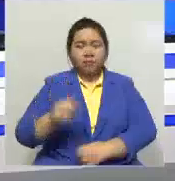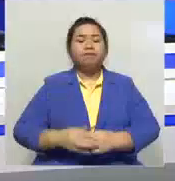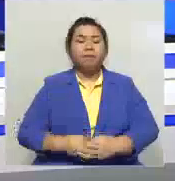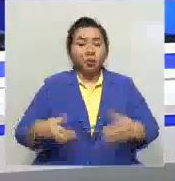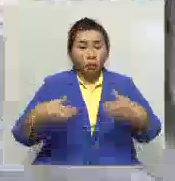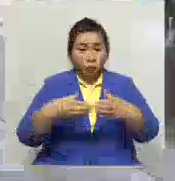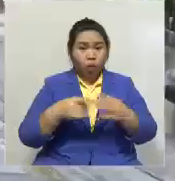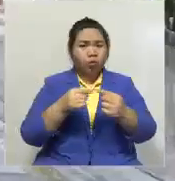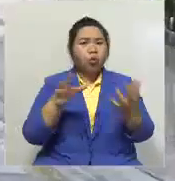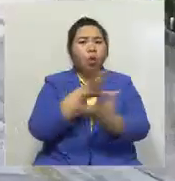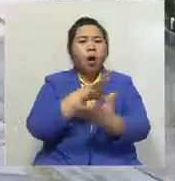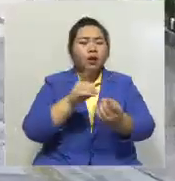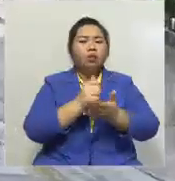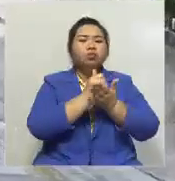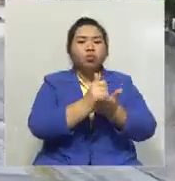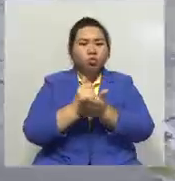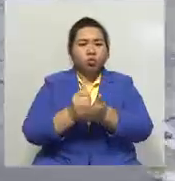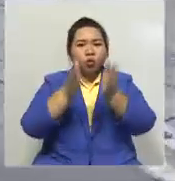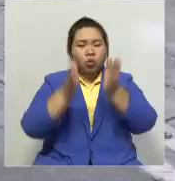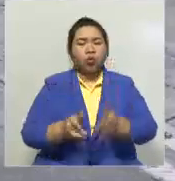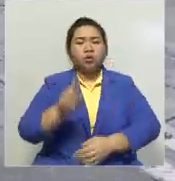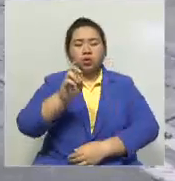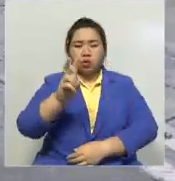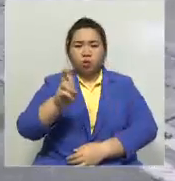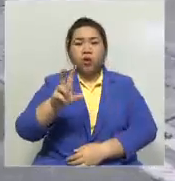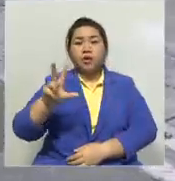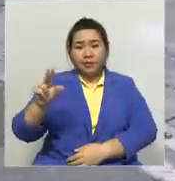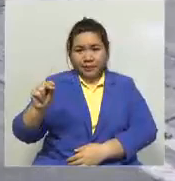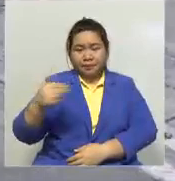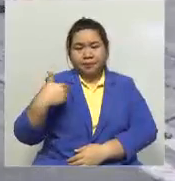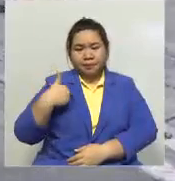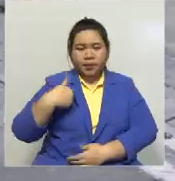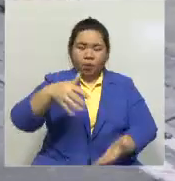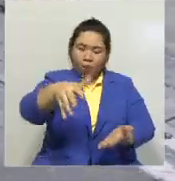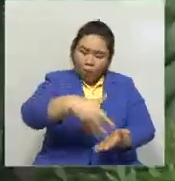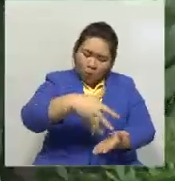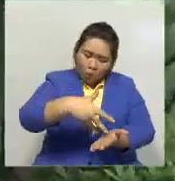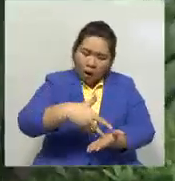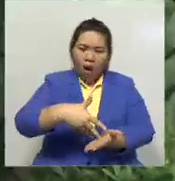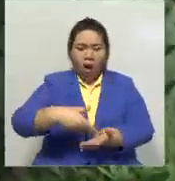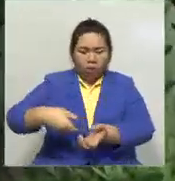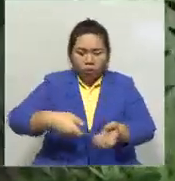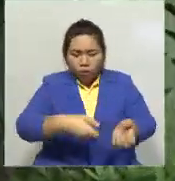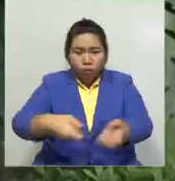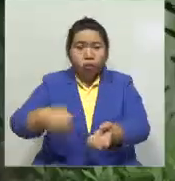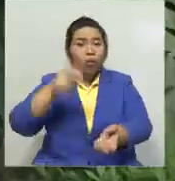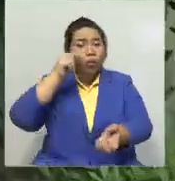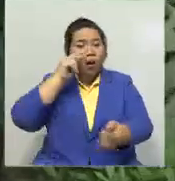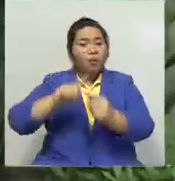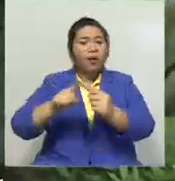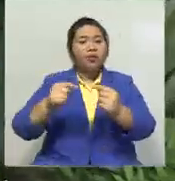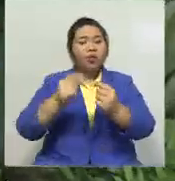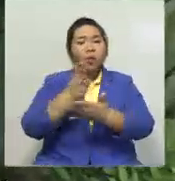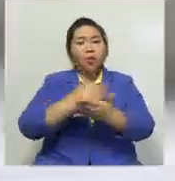โดยจิตอาสาวัฒนธรรมนะคะกว่า230คนค่ะร่วมกันทำความสะอาดโบราณสถานวัดใหม่เทพนิมิตเขตบ